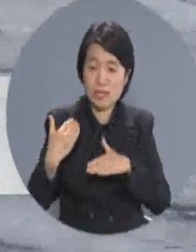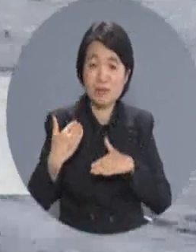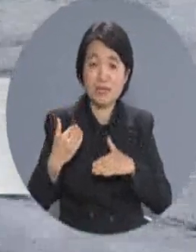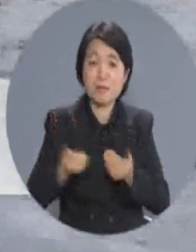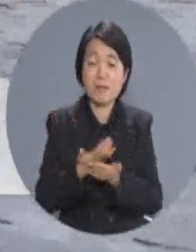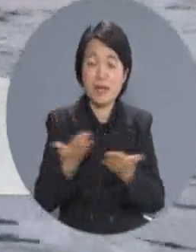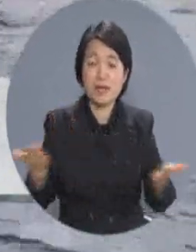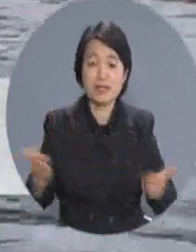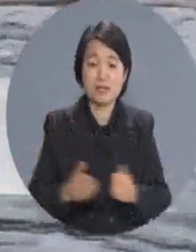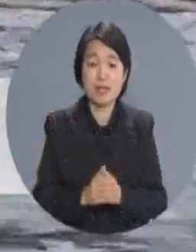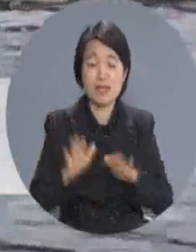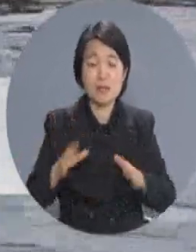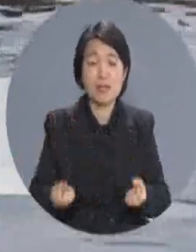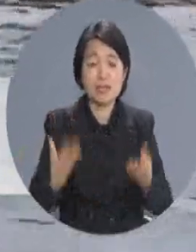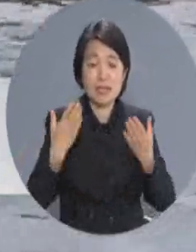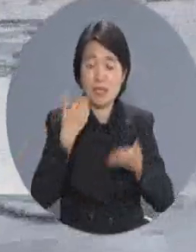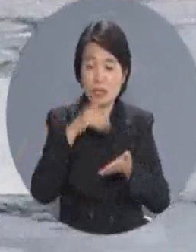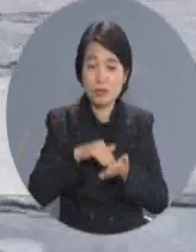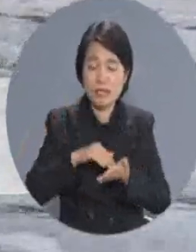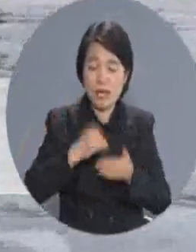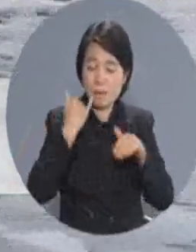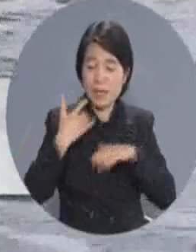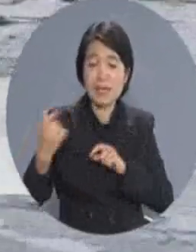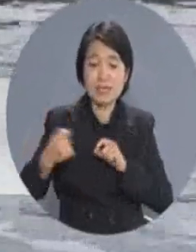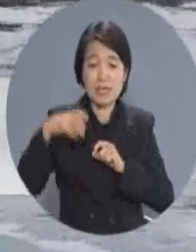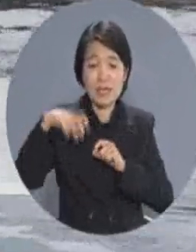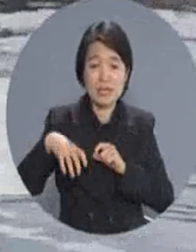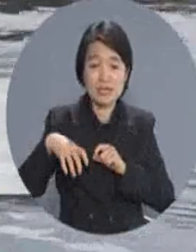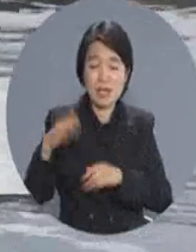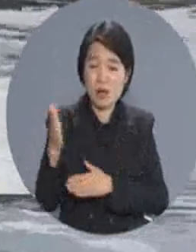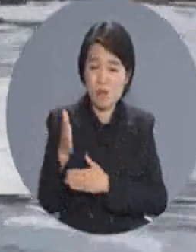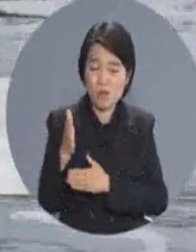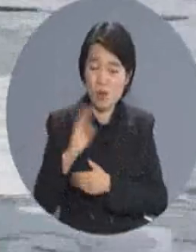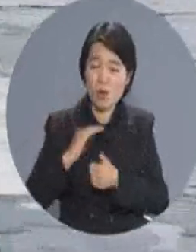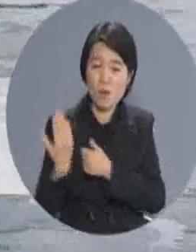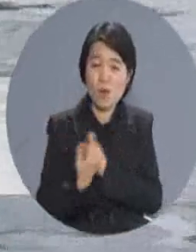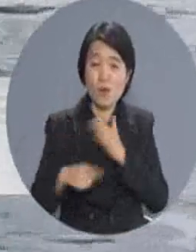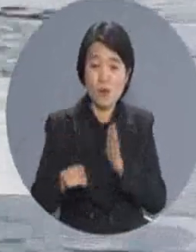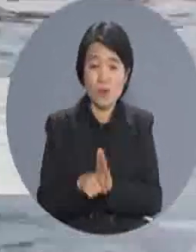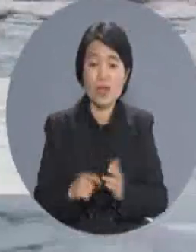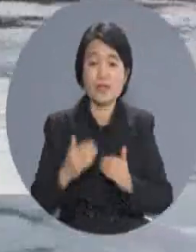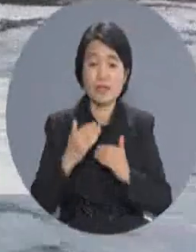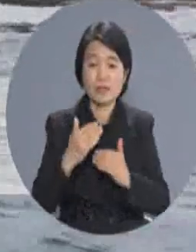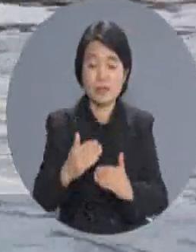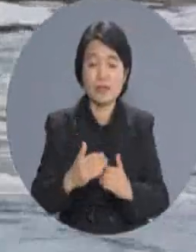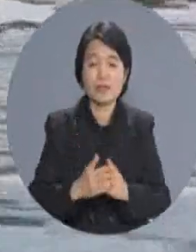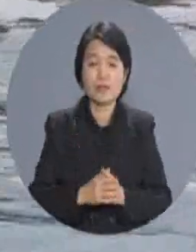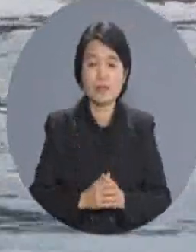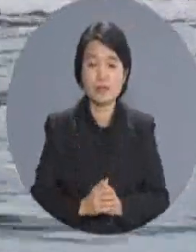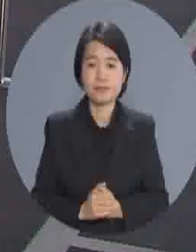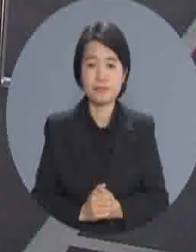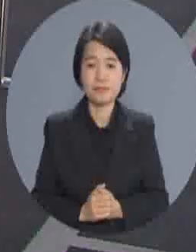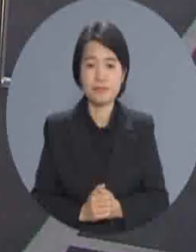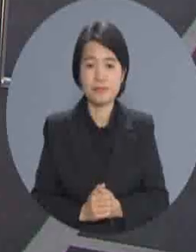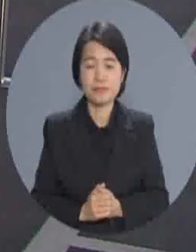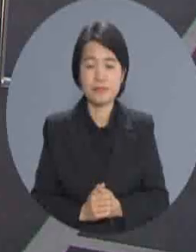이번 행사는 돌산 두문포 인근에 어족자원 보호를 위해 시행된 것으로 알려졌습니다